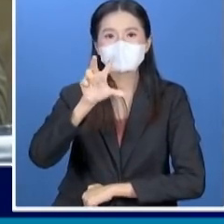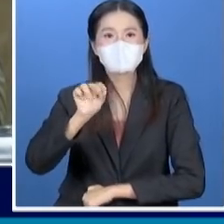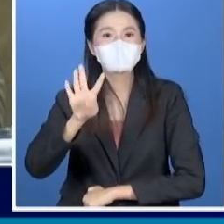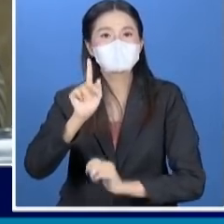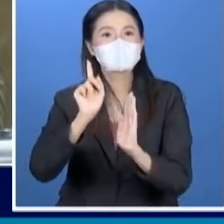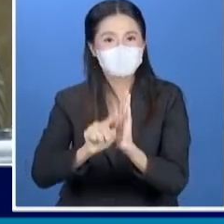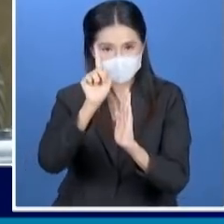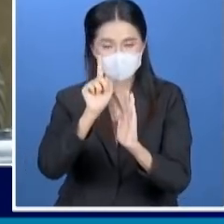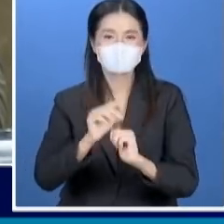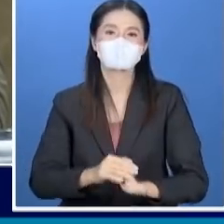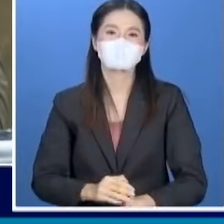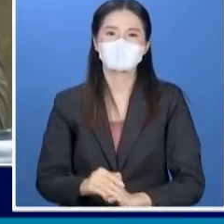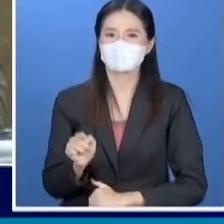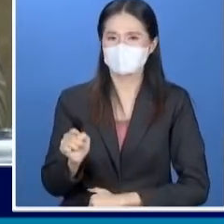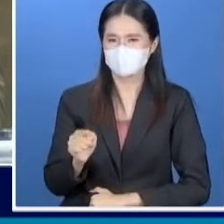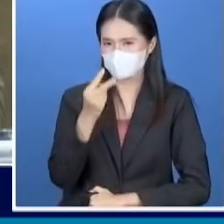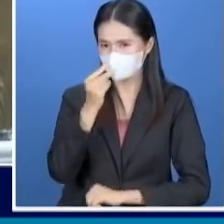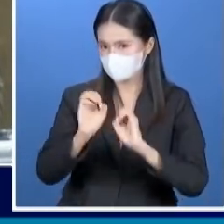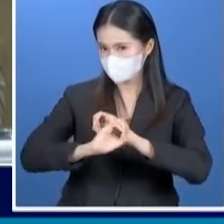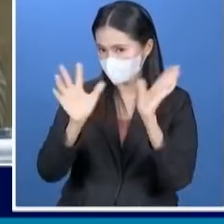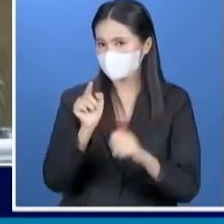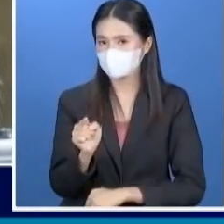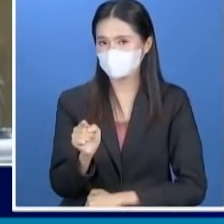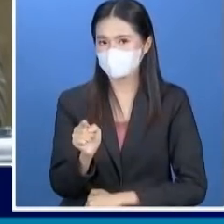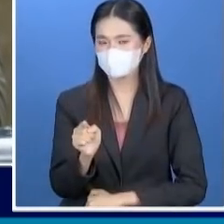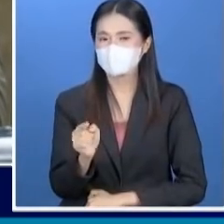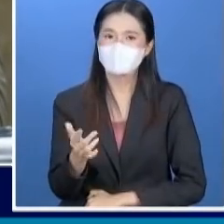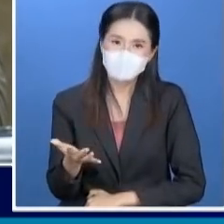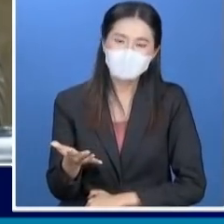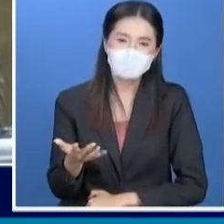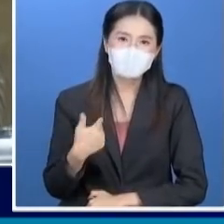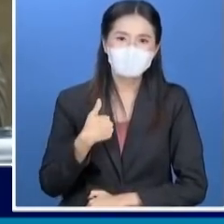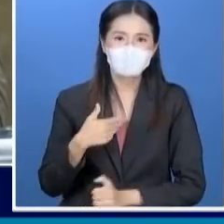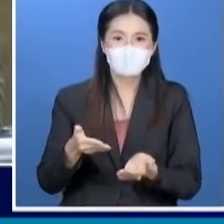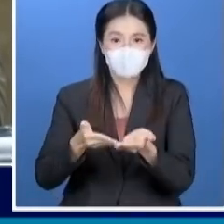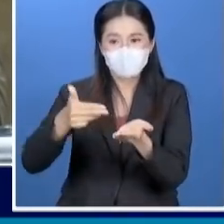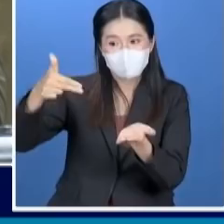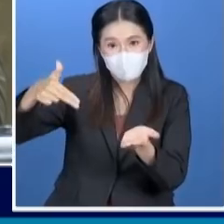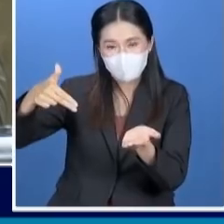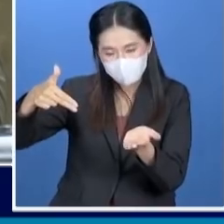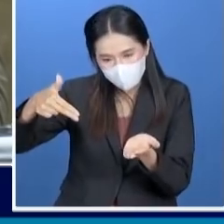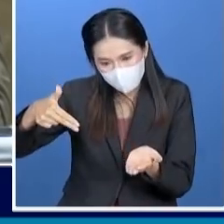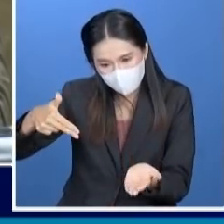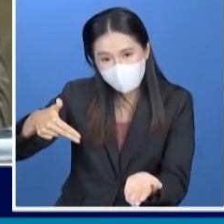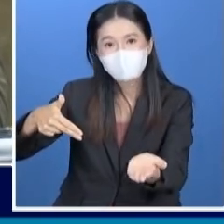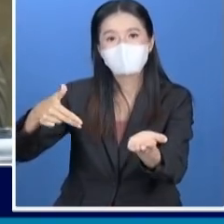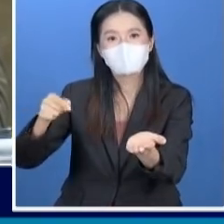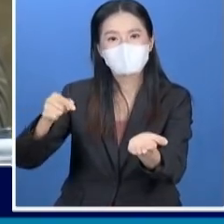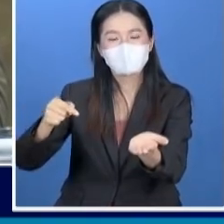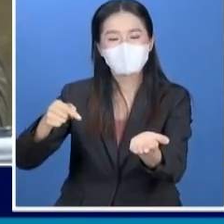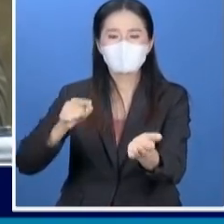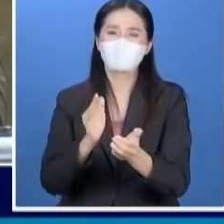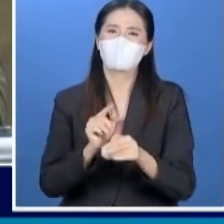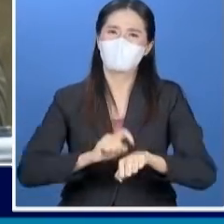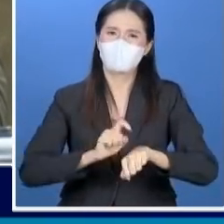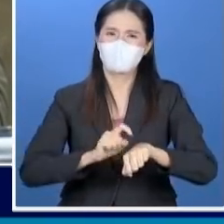22:34นะครับซึ่งมันก็ชัดเจนในตัวอยู่แล้วนะครับว่าหลังจากพ้นมุมกล้องนั้นไปเนี่ยเราเชื่อว่ามีเวลาประมาณ